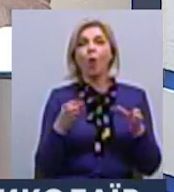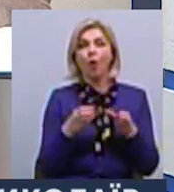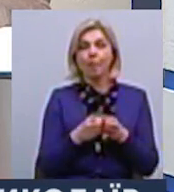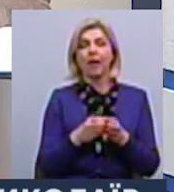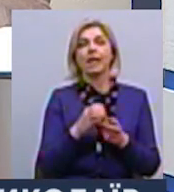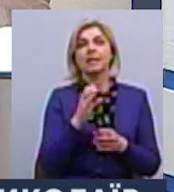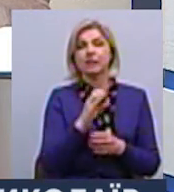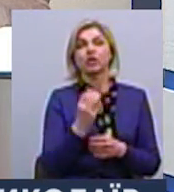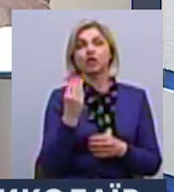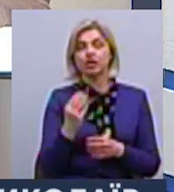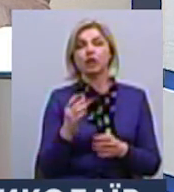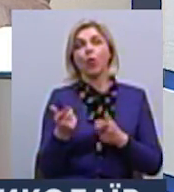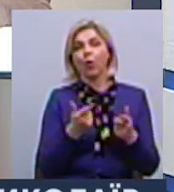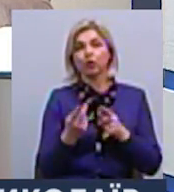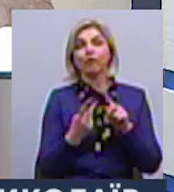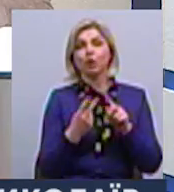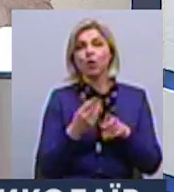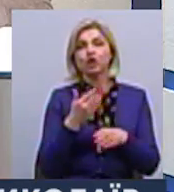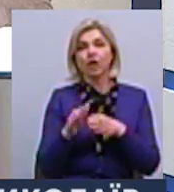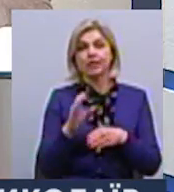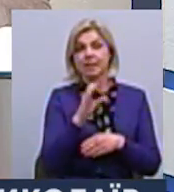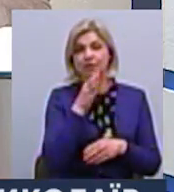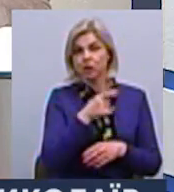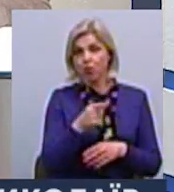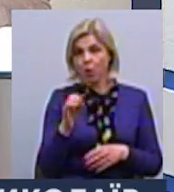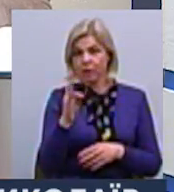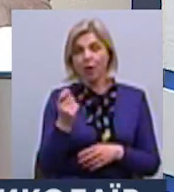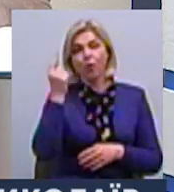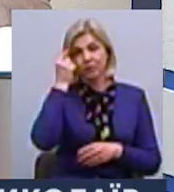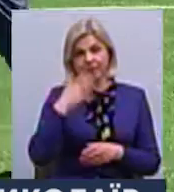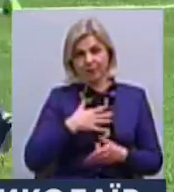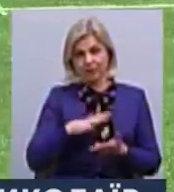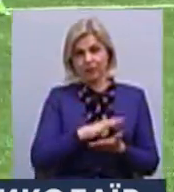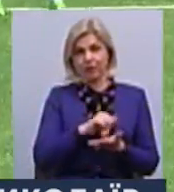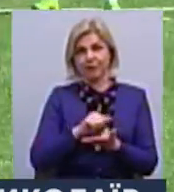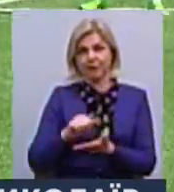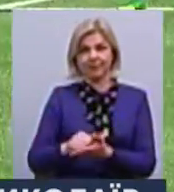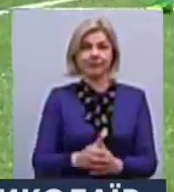Шищенка готується до другої частини сезону, дізнавались кореспонденти Суспільного.